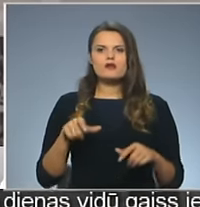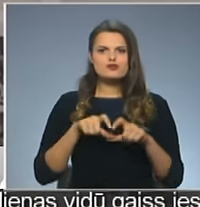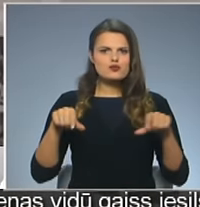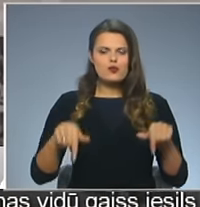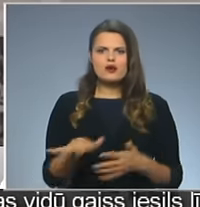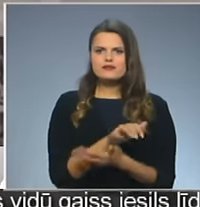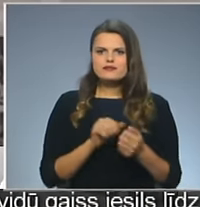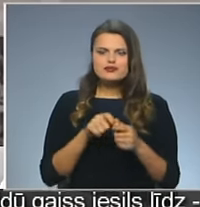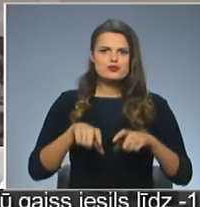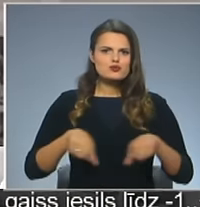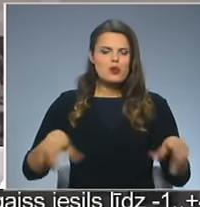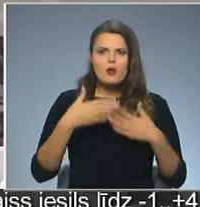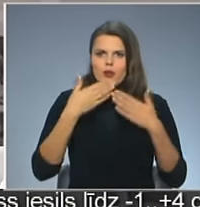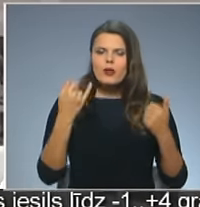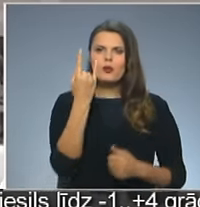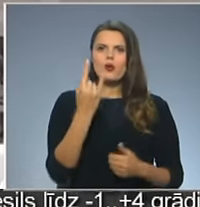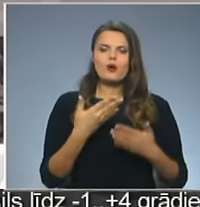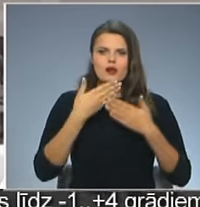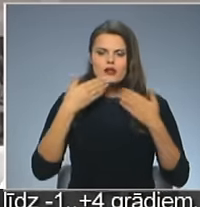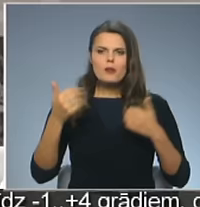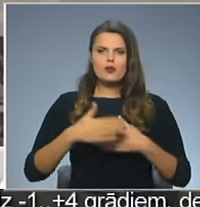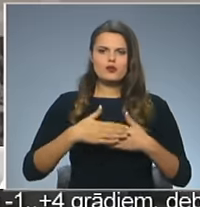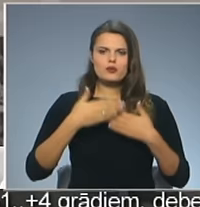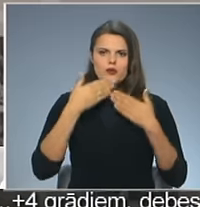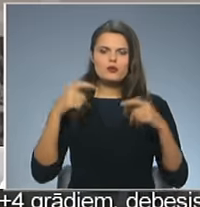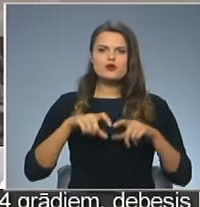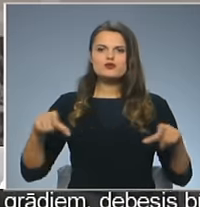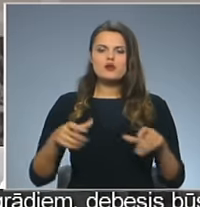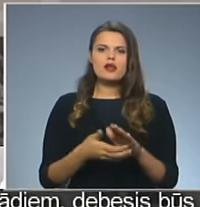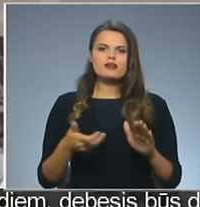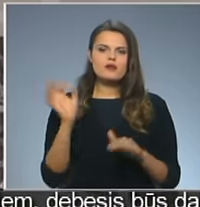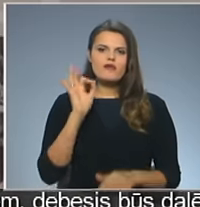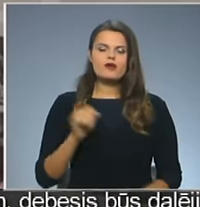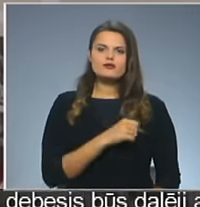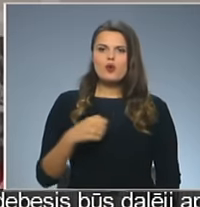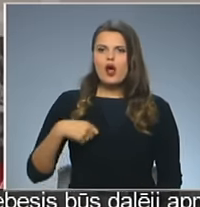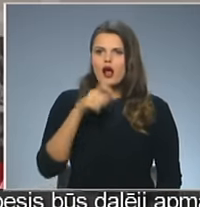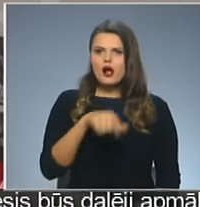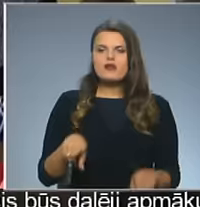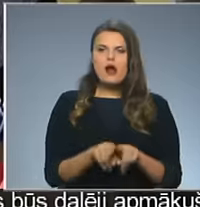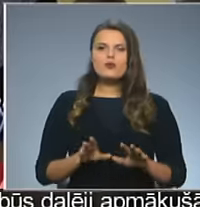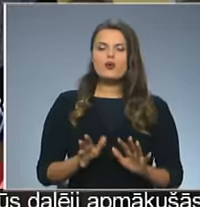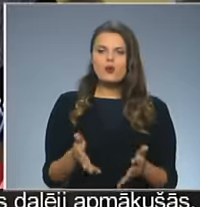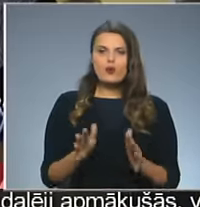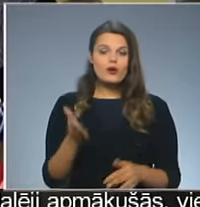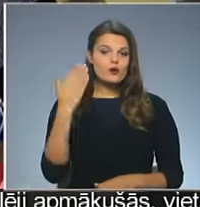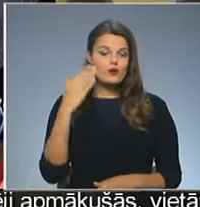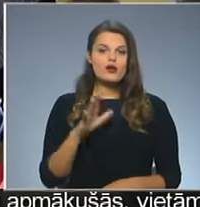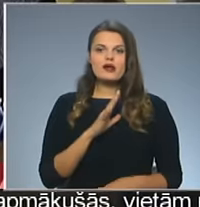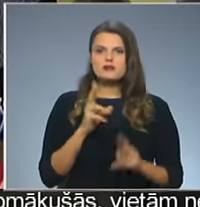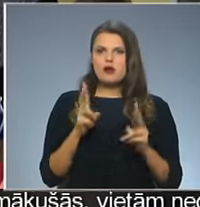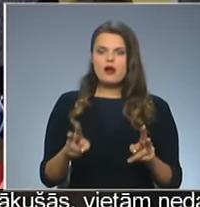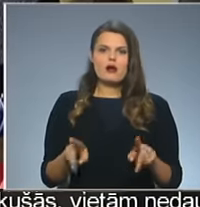ne solu, ne logu, ne durvis, jā, solus bija izmantojuši vācu karavīri kā kurināmo. Toreiz bija tā kā